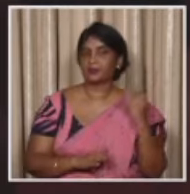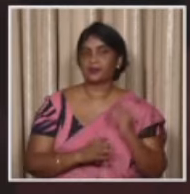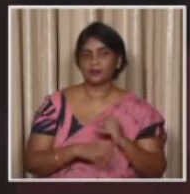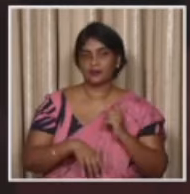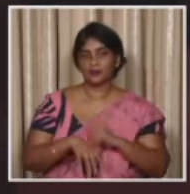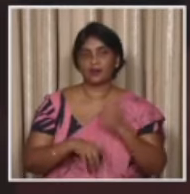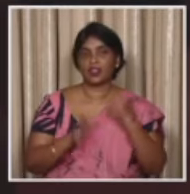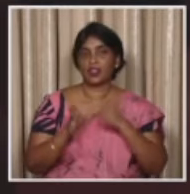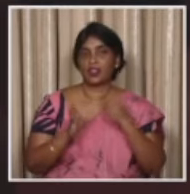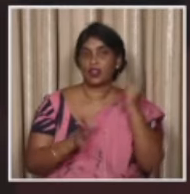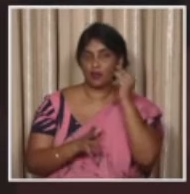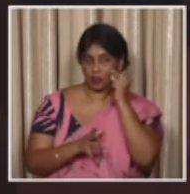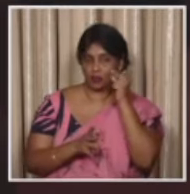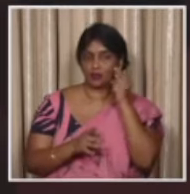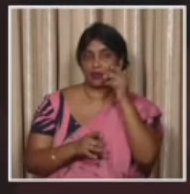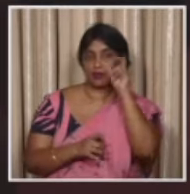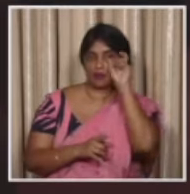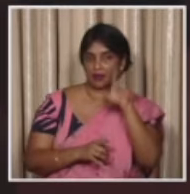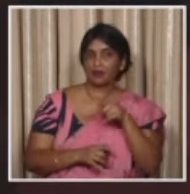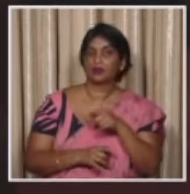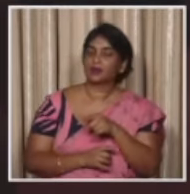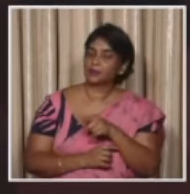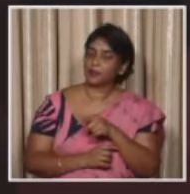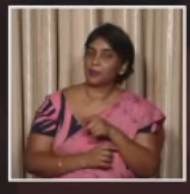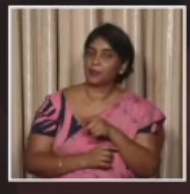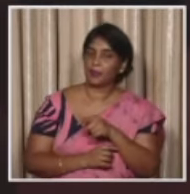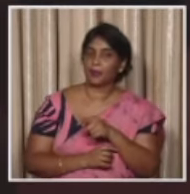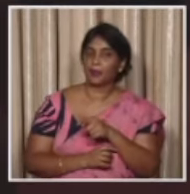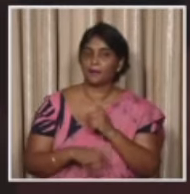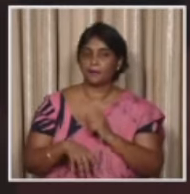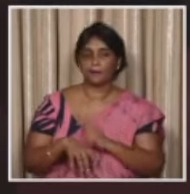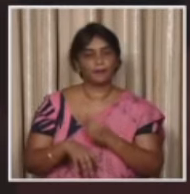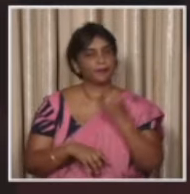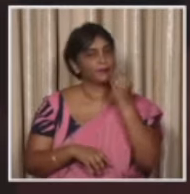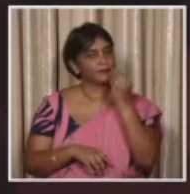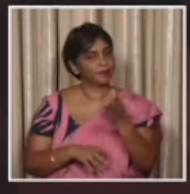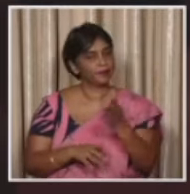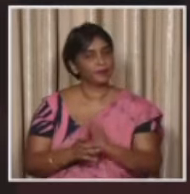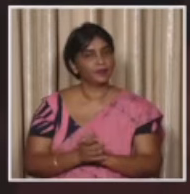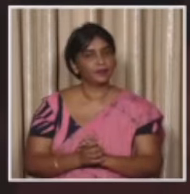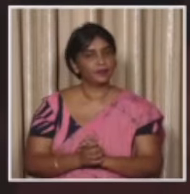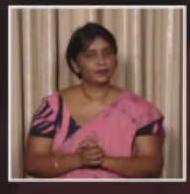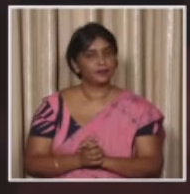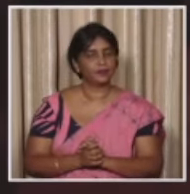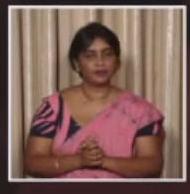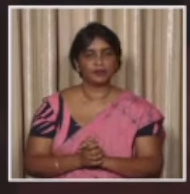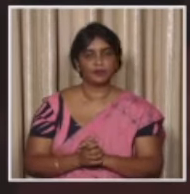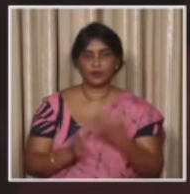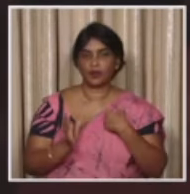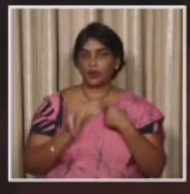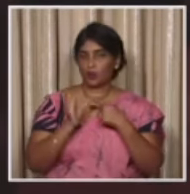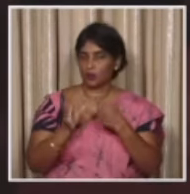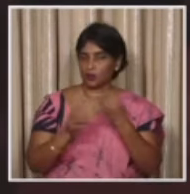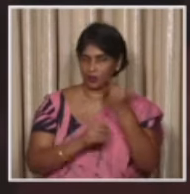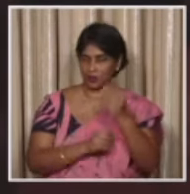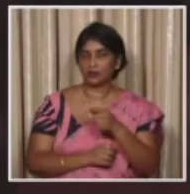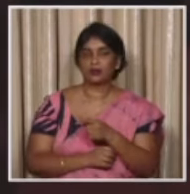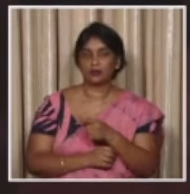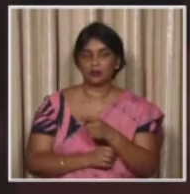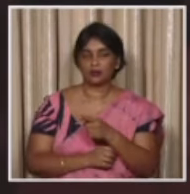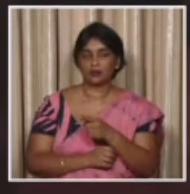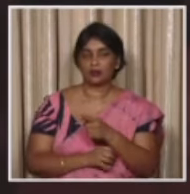දෙන්නු නන්රු කුමාර් දිසානායක මන්තුමා බලාගෙන හිද මහිතන්නේ ඒකටත් අවස්ථාව ලබා දෙමින් මේ මම පිළිතුරු ටිකක් දෙන්න ඔබ